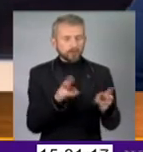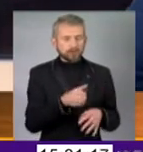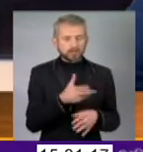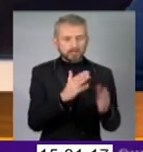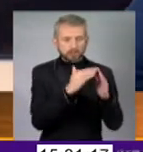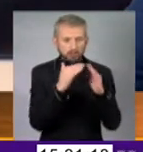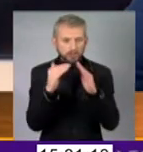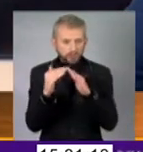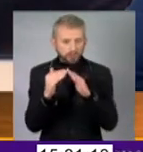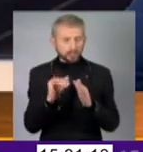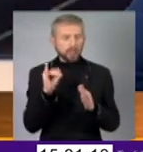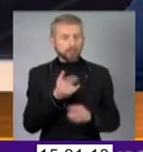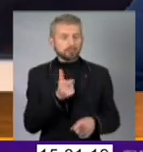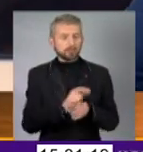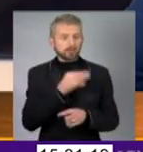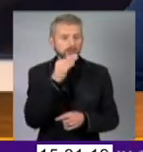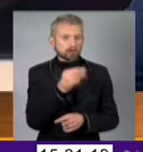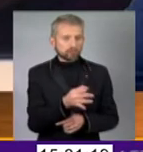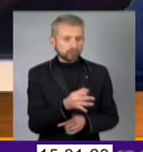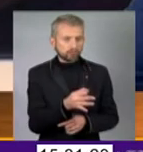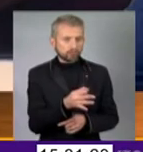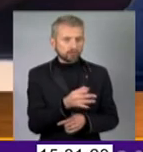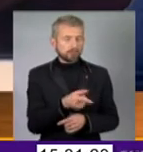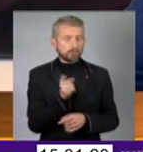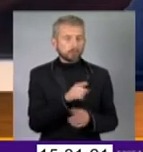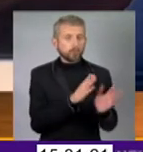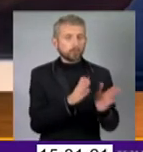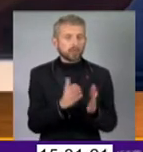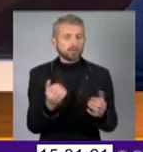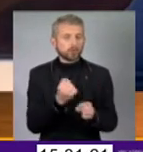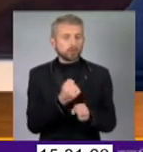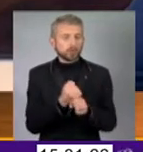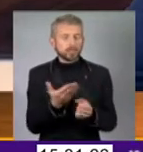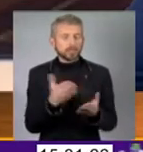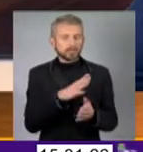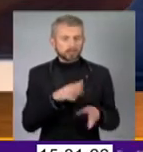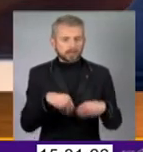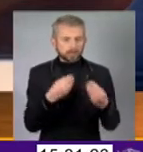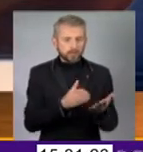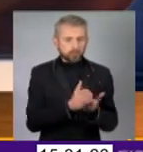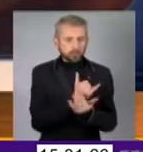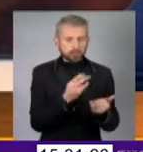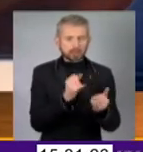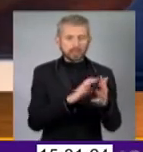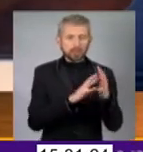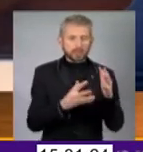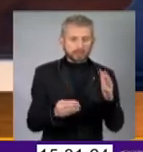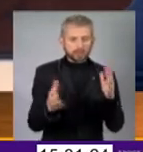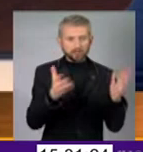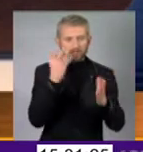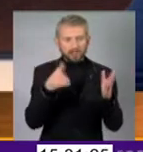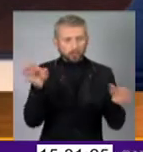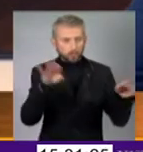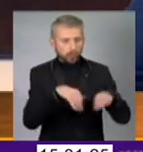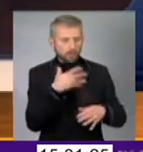будинків. Більше скажу, при тому ритмі роботи, з яким подавалася послуга на Виноградові-Тріні гори, на